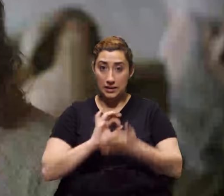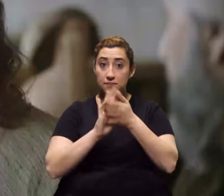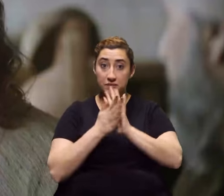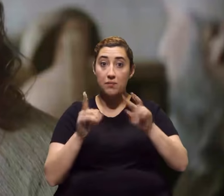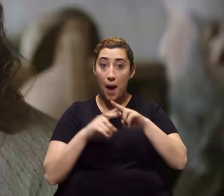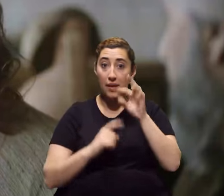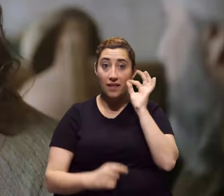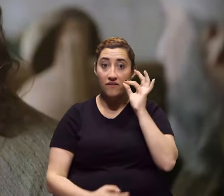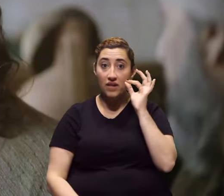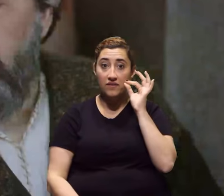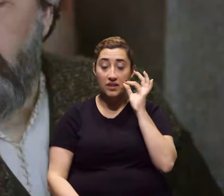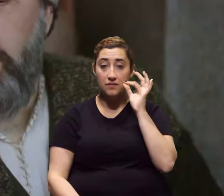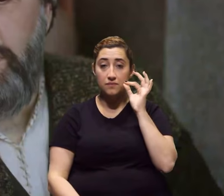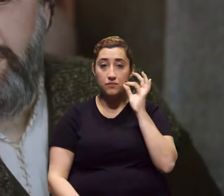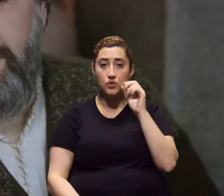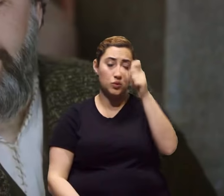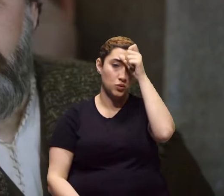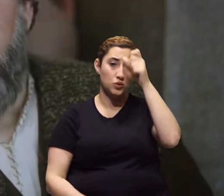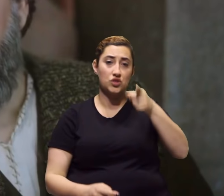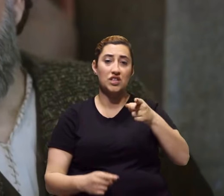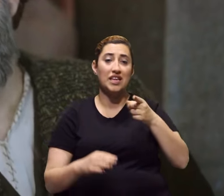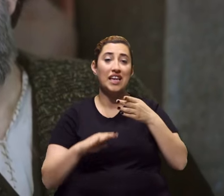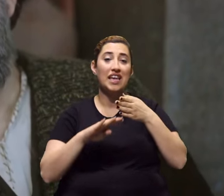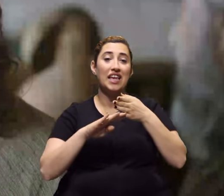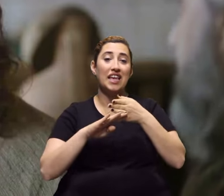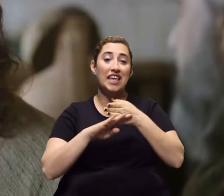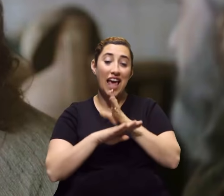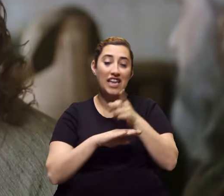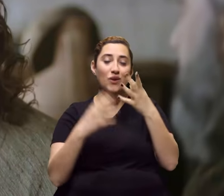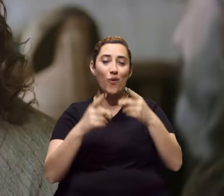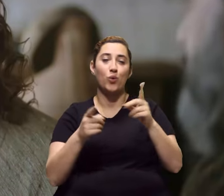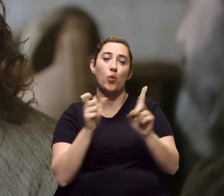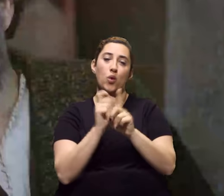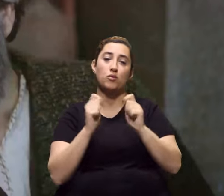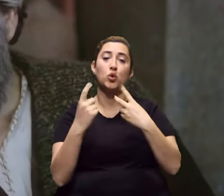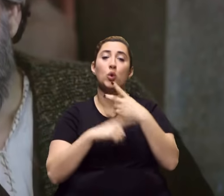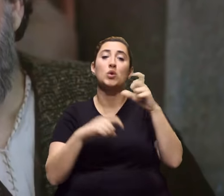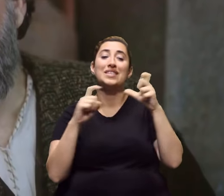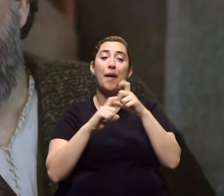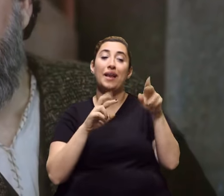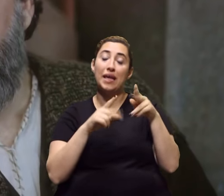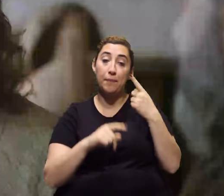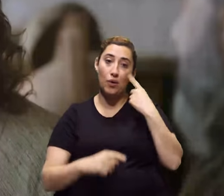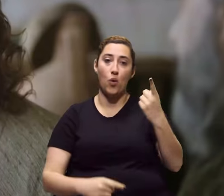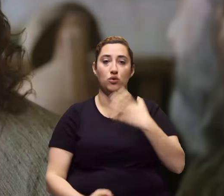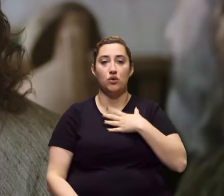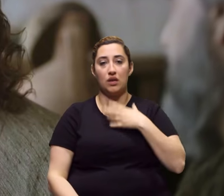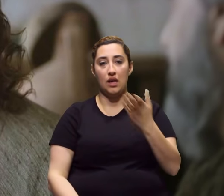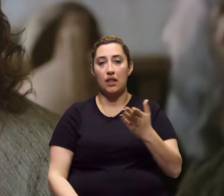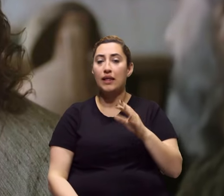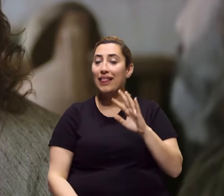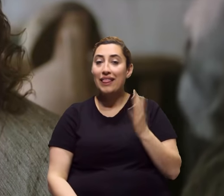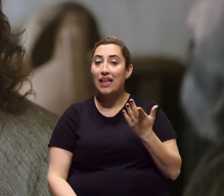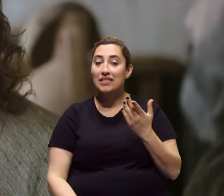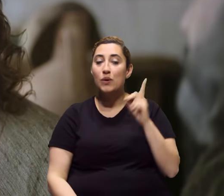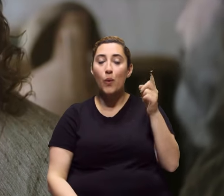Yazdın mı Ahmet Efendi? Türkçenin hakikatini muhafaza edesin. Yunus Emre'nin misal alasın kendine.